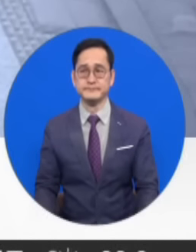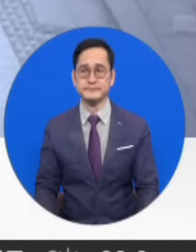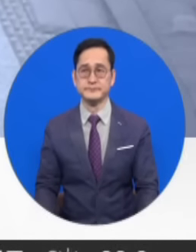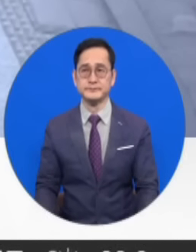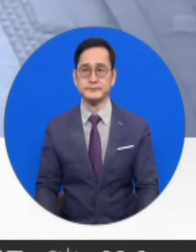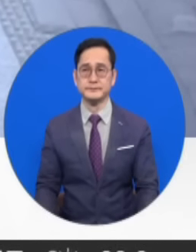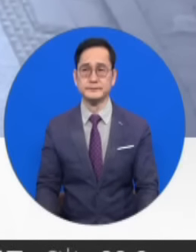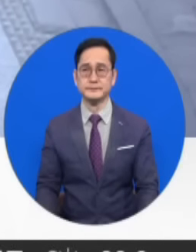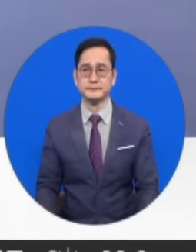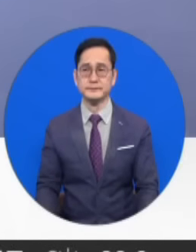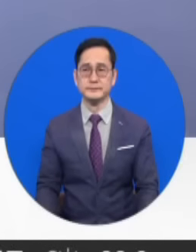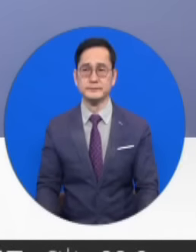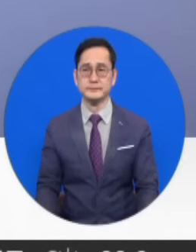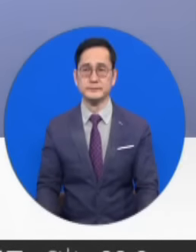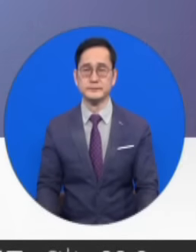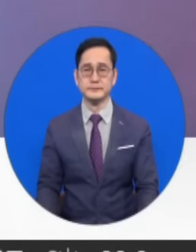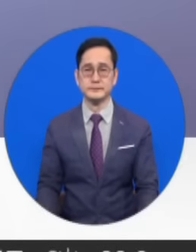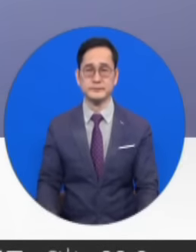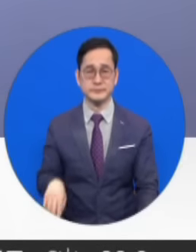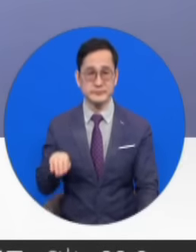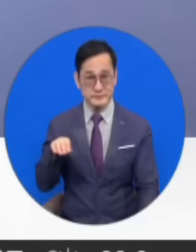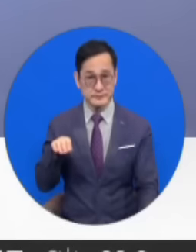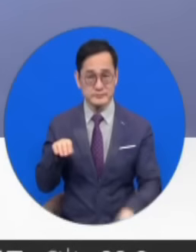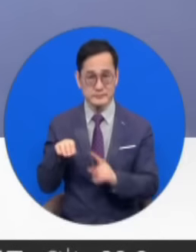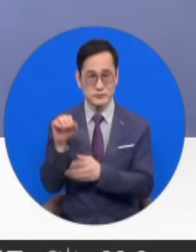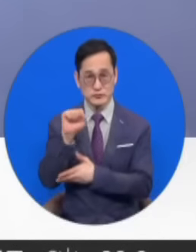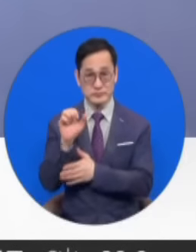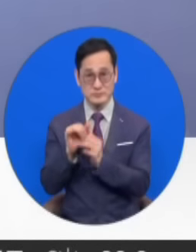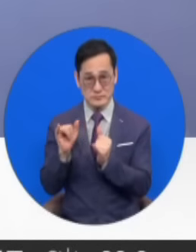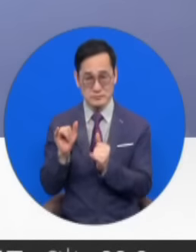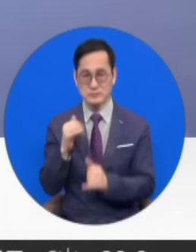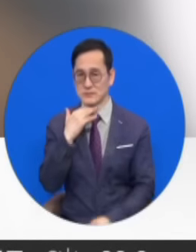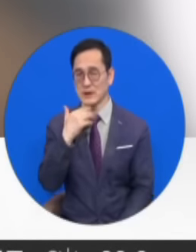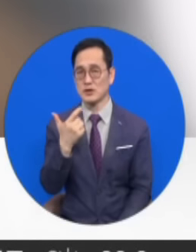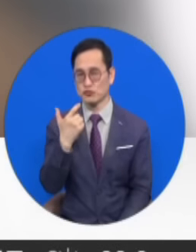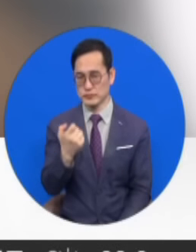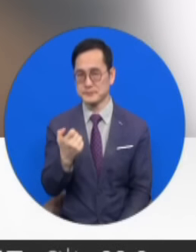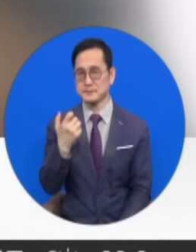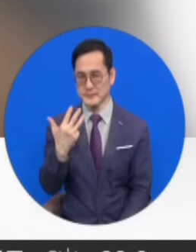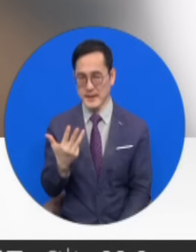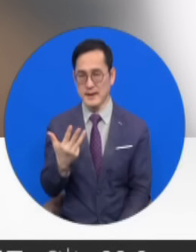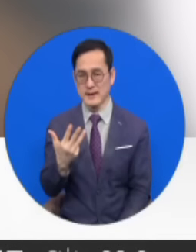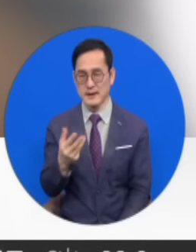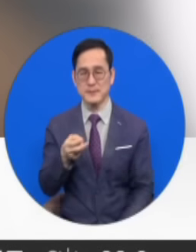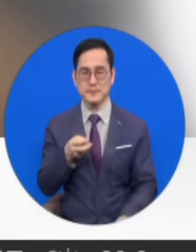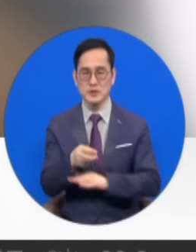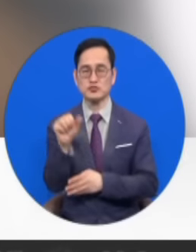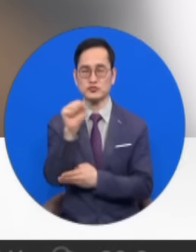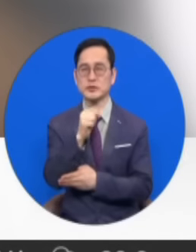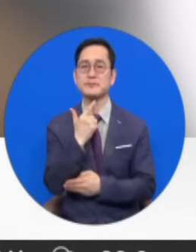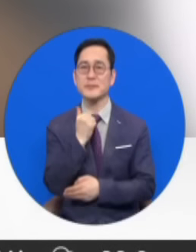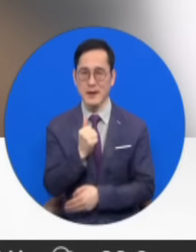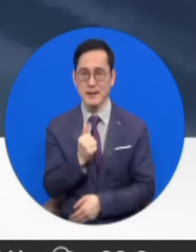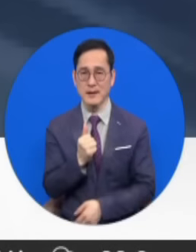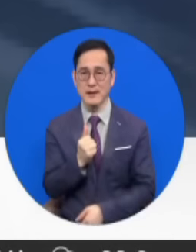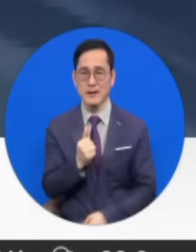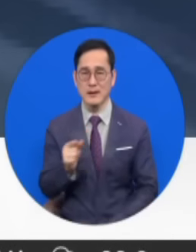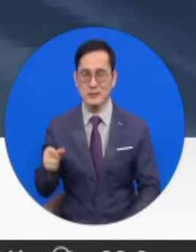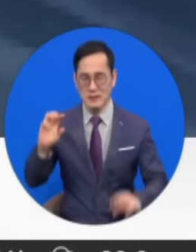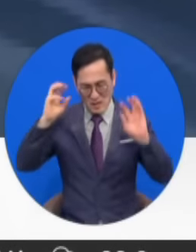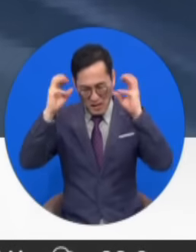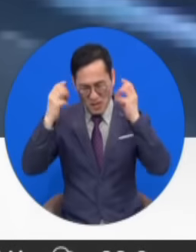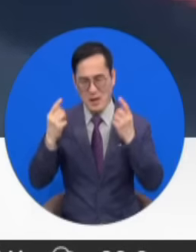가해 차량의 운전자는 68세 전직 버스기사 출신 급발진을 주장하고 있다. 조기현 변호사님 이거 어떻게